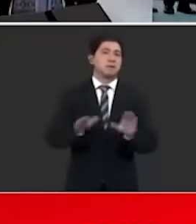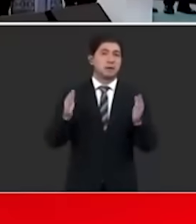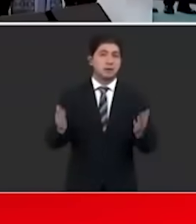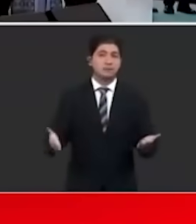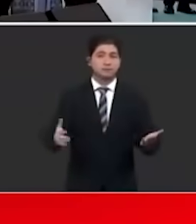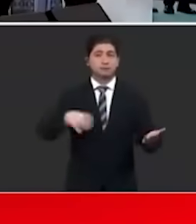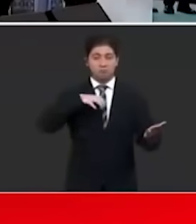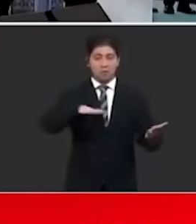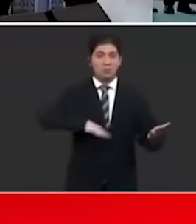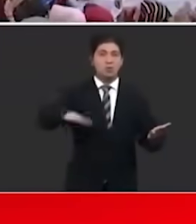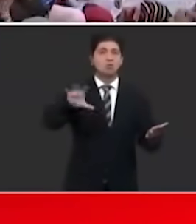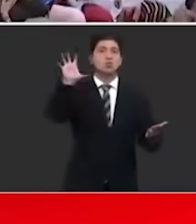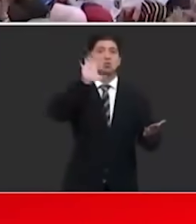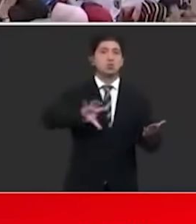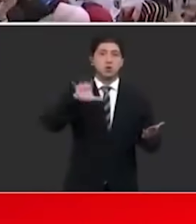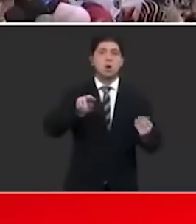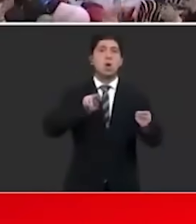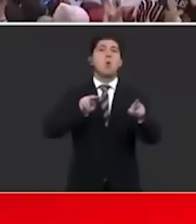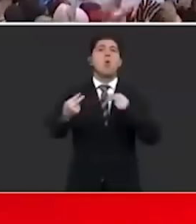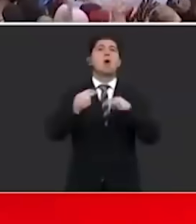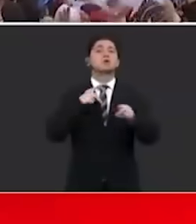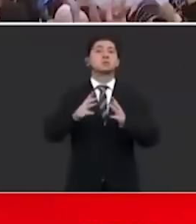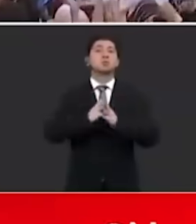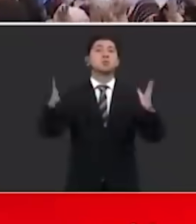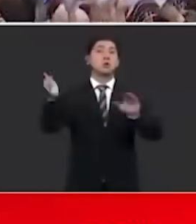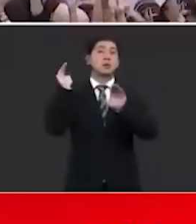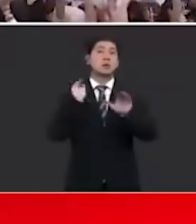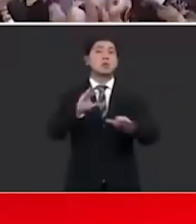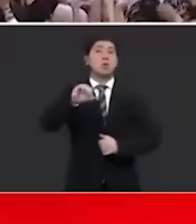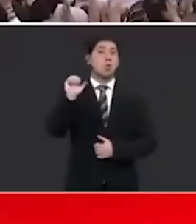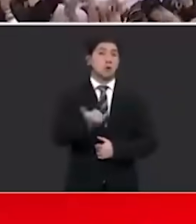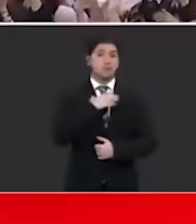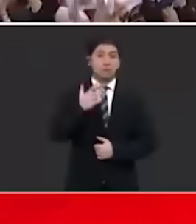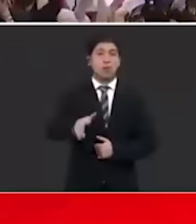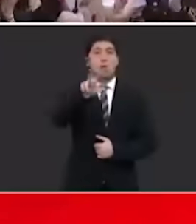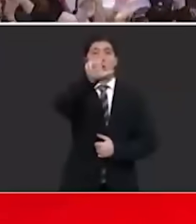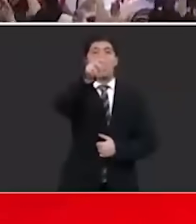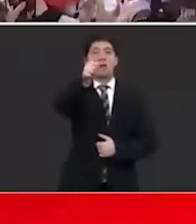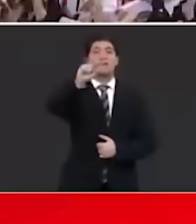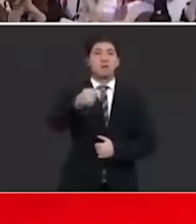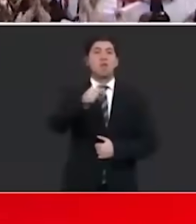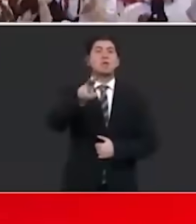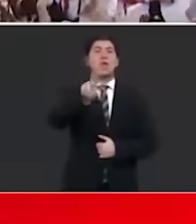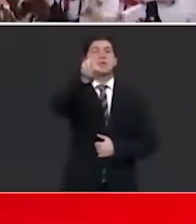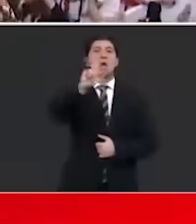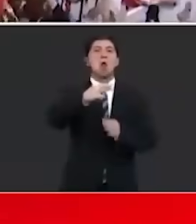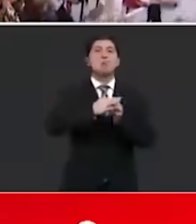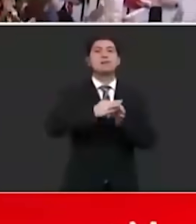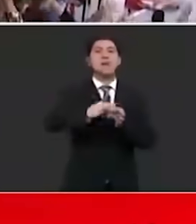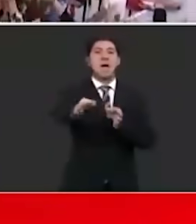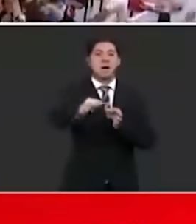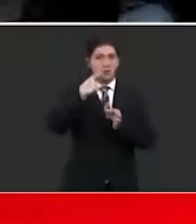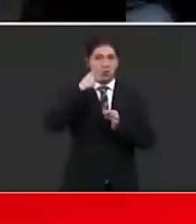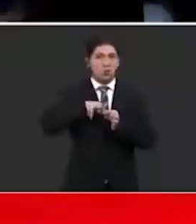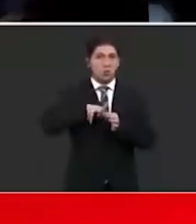Bölgemiz turizmine ve ulaşımına çok büyük katkı yapacak 36,7 kilometre